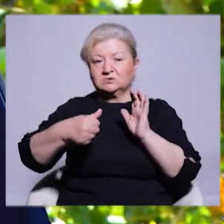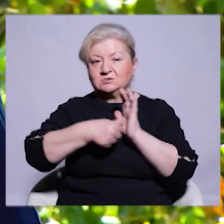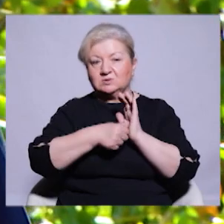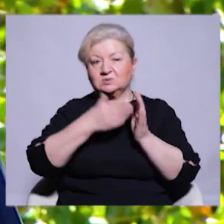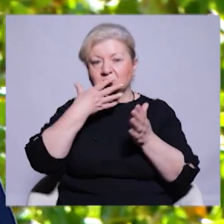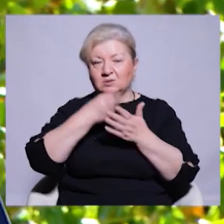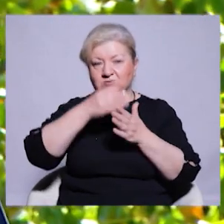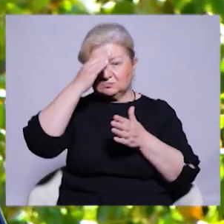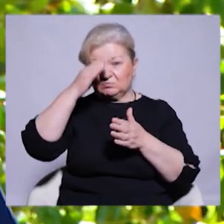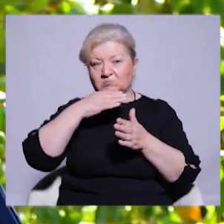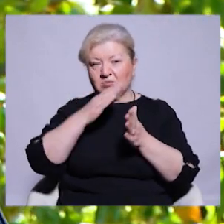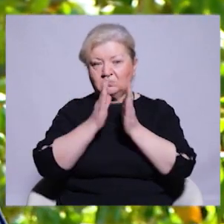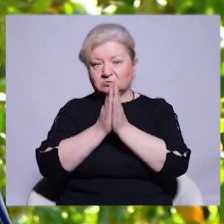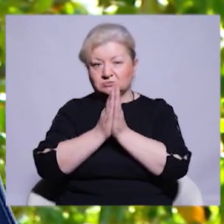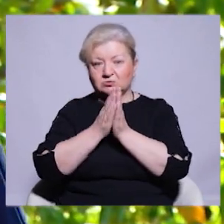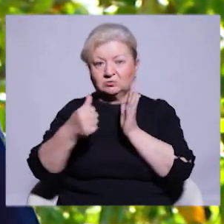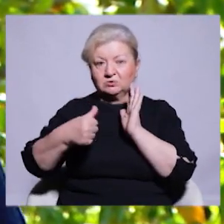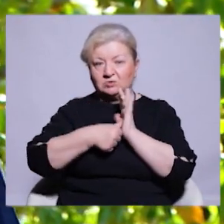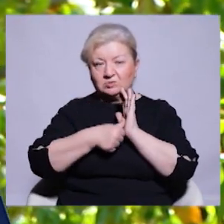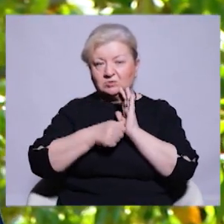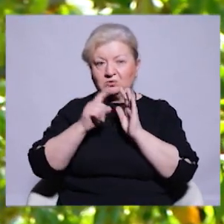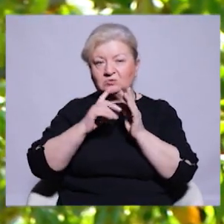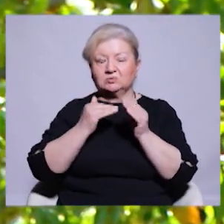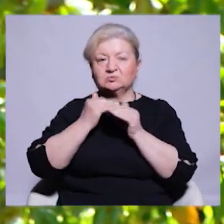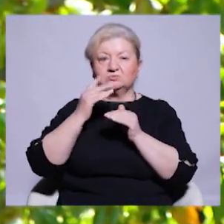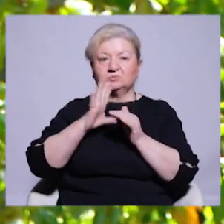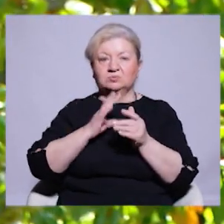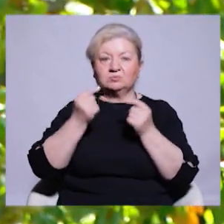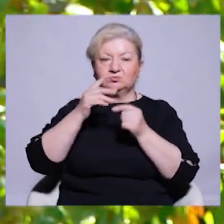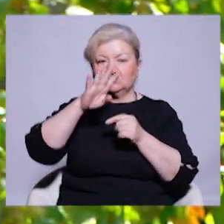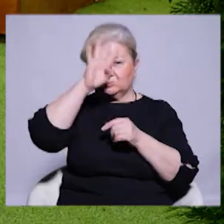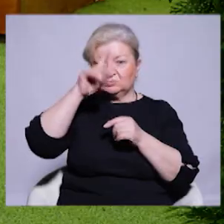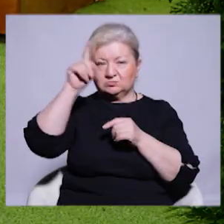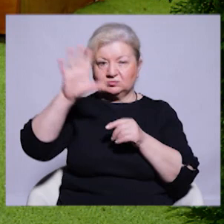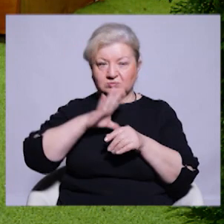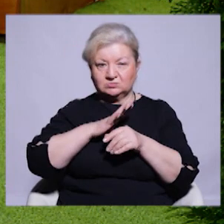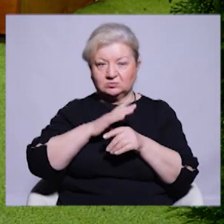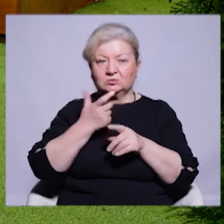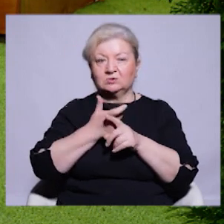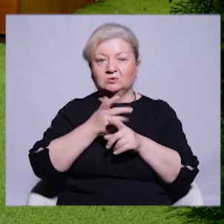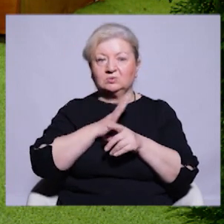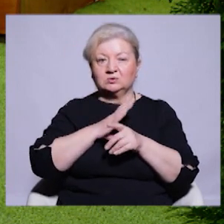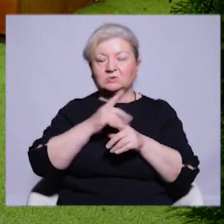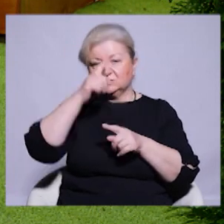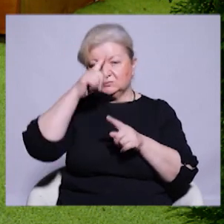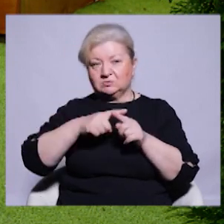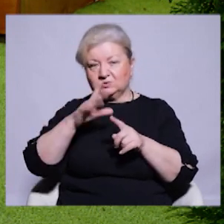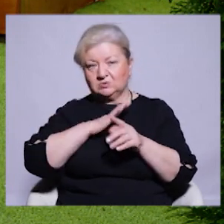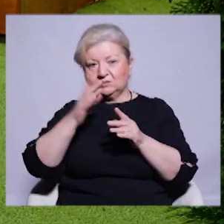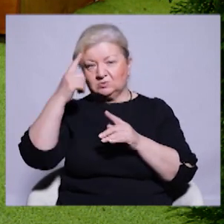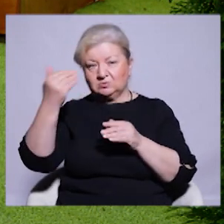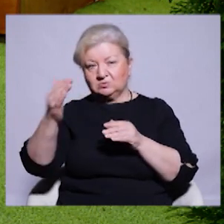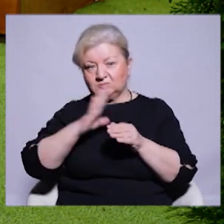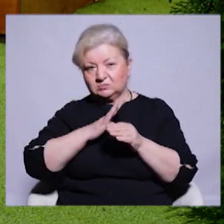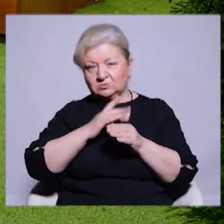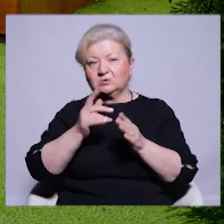დასახმარებლად თავის მამას, რომელიც უკვე აღარ იყო დიდი სპასპეტი ირანის, მაგრამ მისი ძმა ვარაზბაქარი გახდა სპასპეტი და რა თქმა